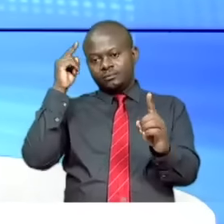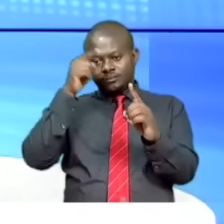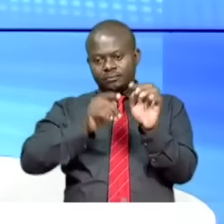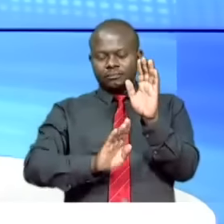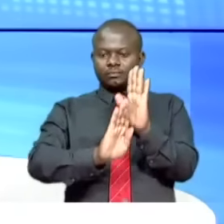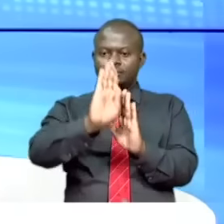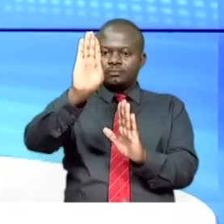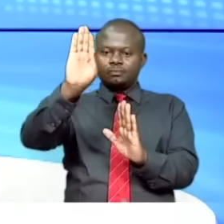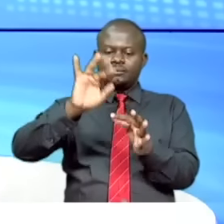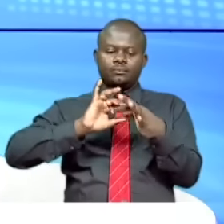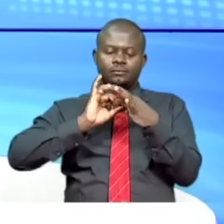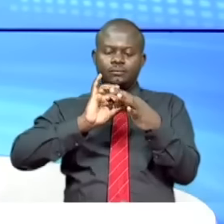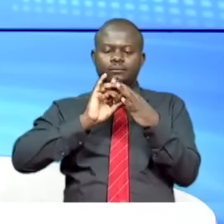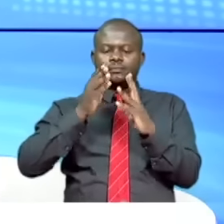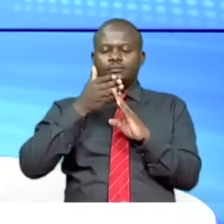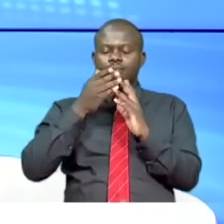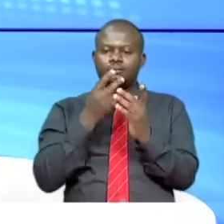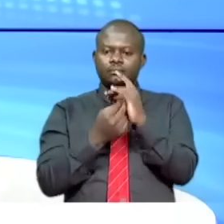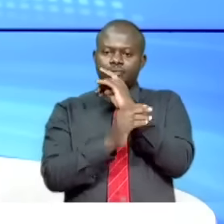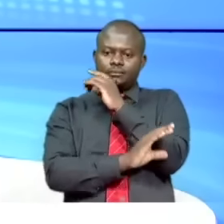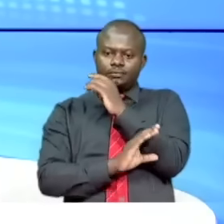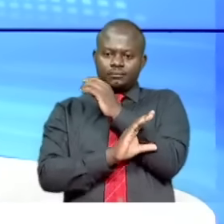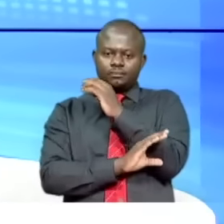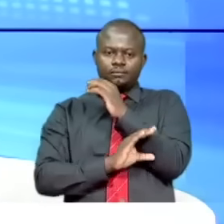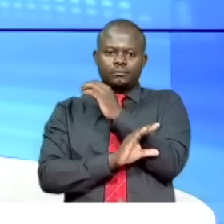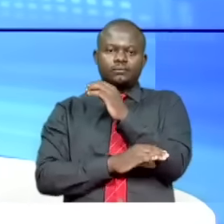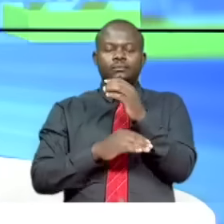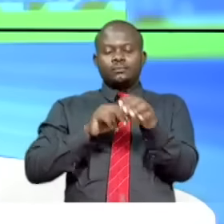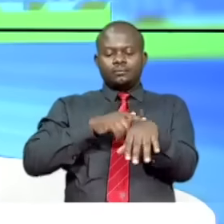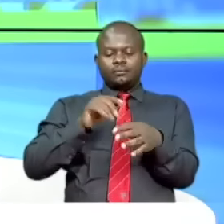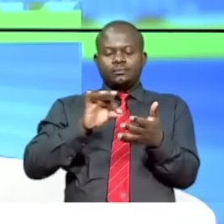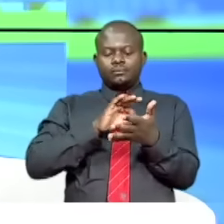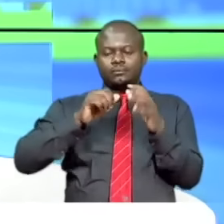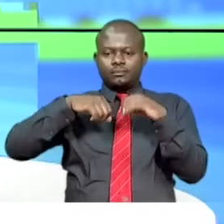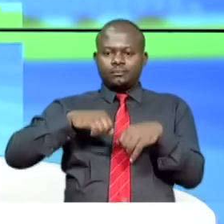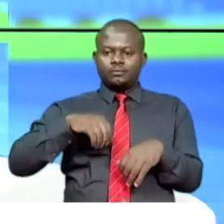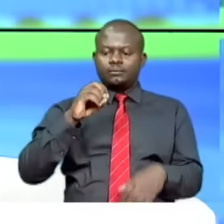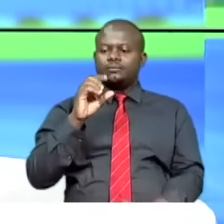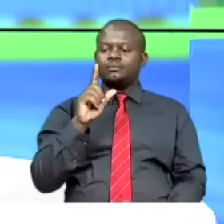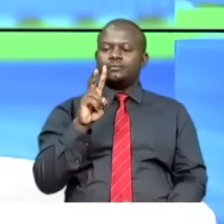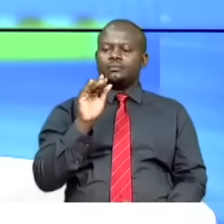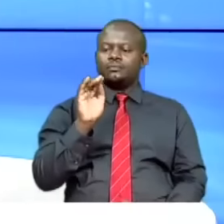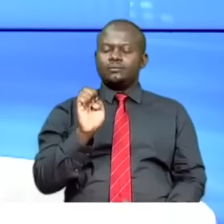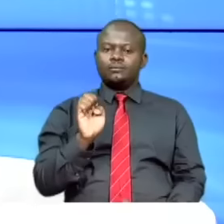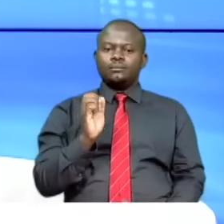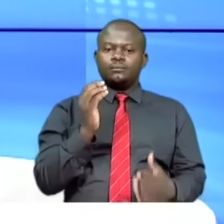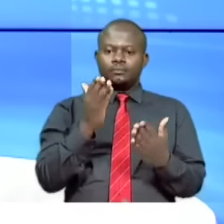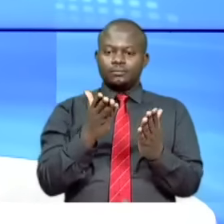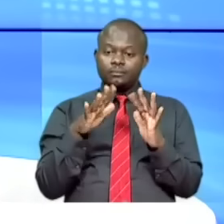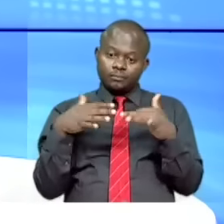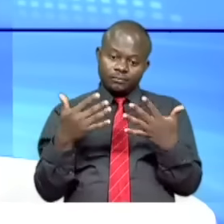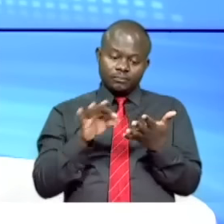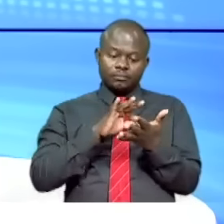guteza imbere ubufatanye hagati y'ibihugu byombi. Ubwo basinyaga aya masezerano, mugenzi wacu Olive Ntete yari ariyo. Olive,